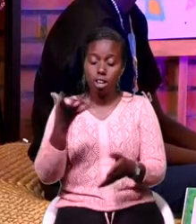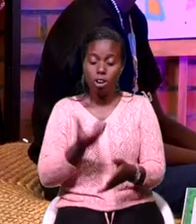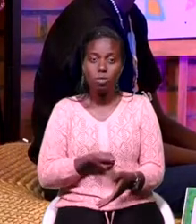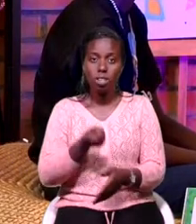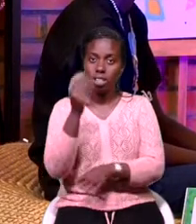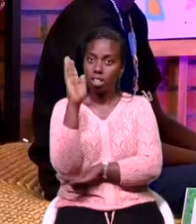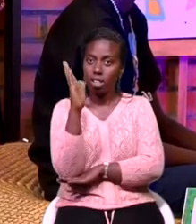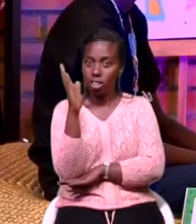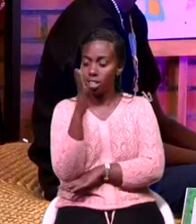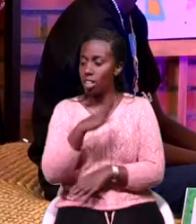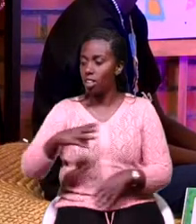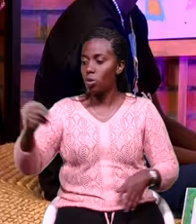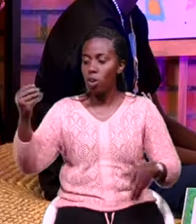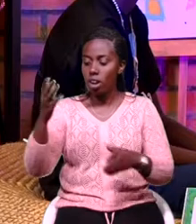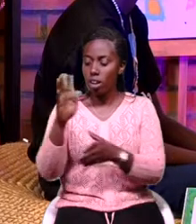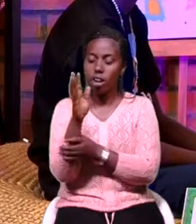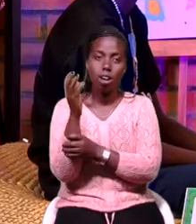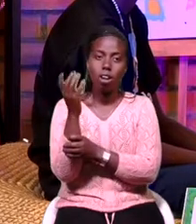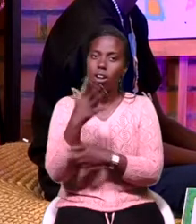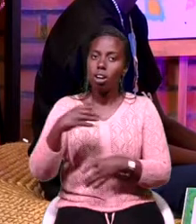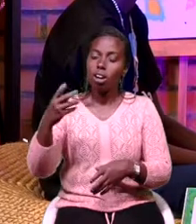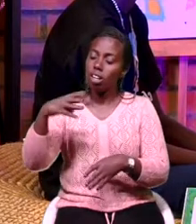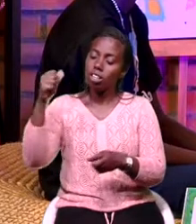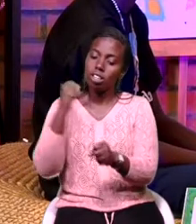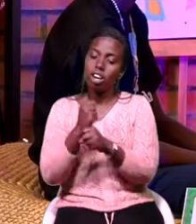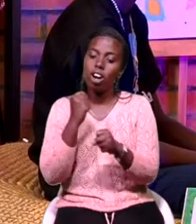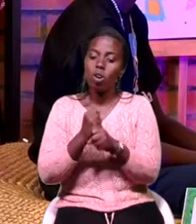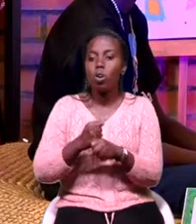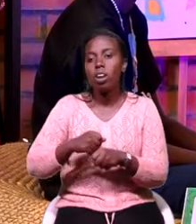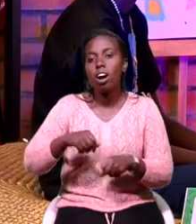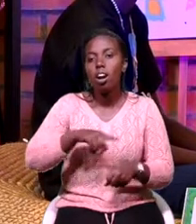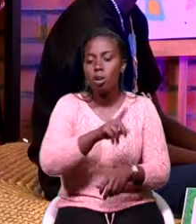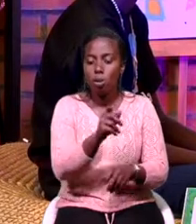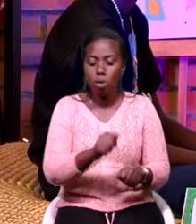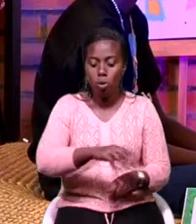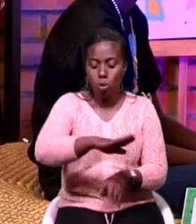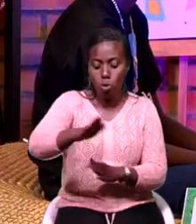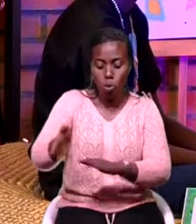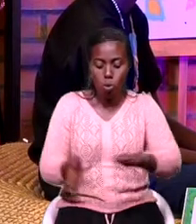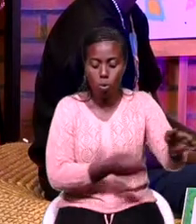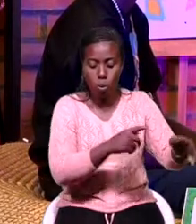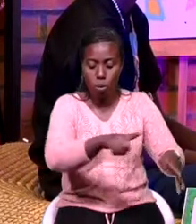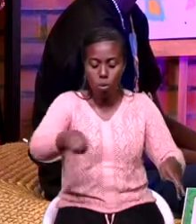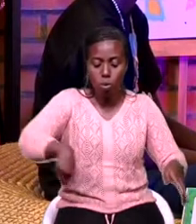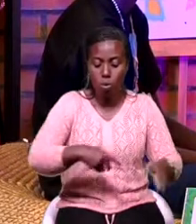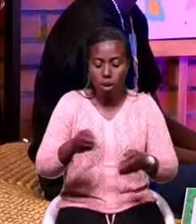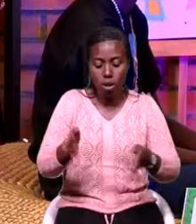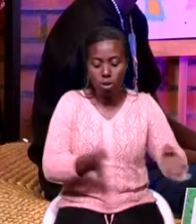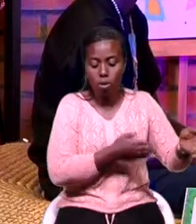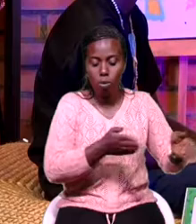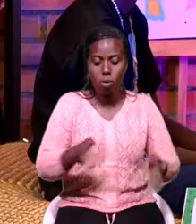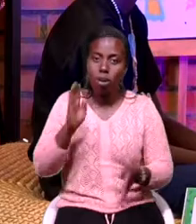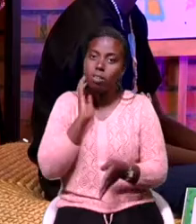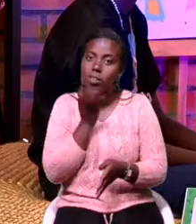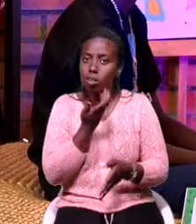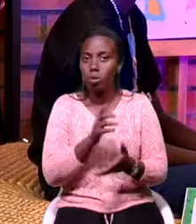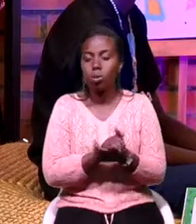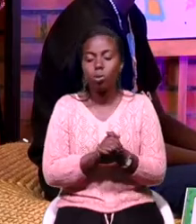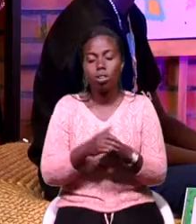giti atwara igihimba aragenda akora ubwato ariko igiti kiguma kishima